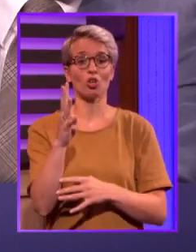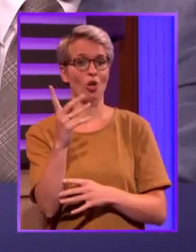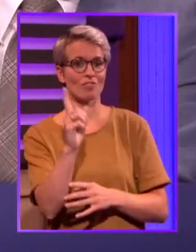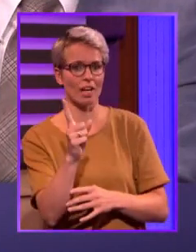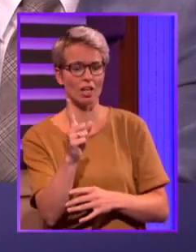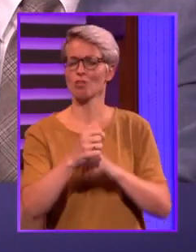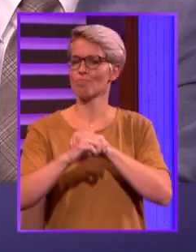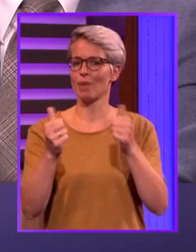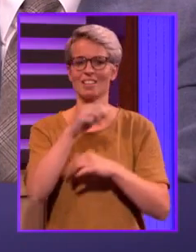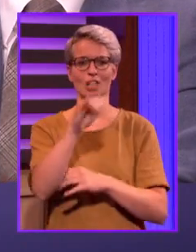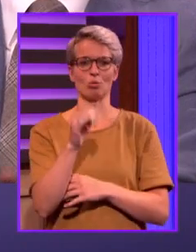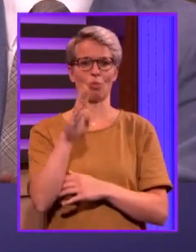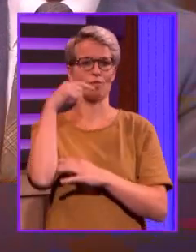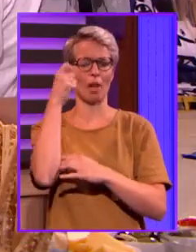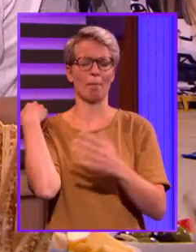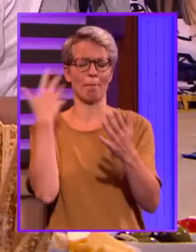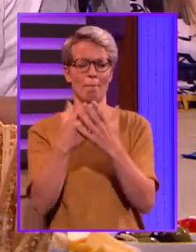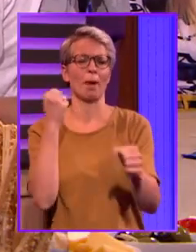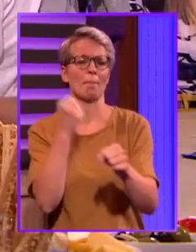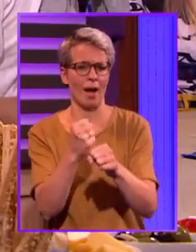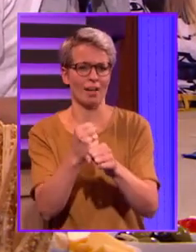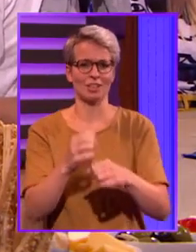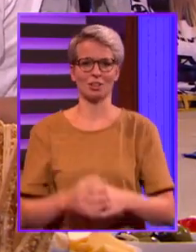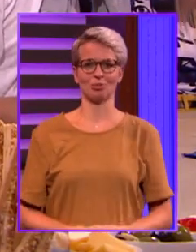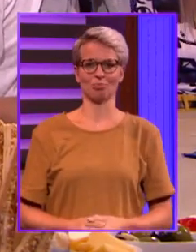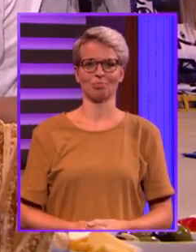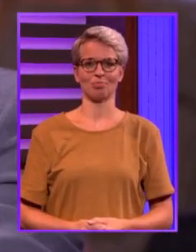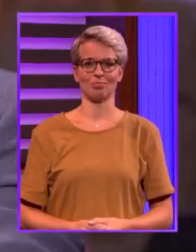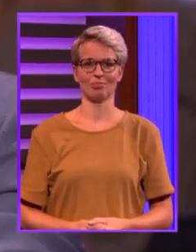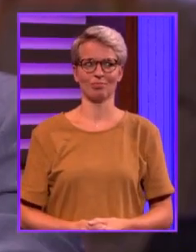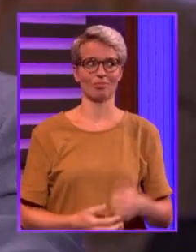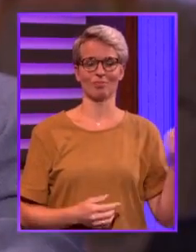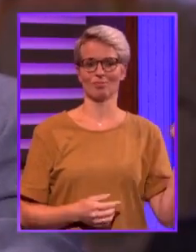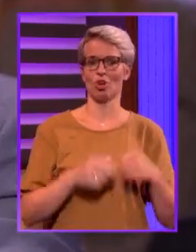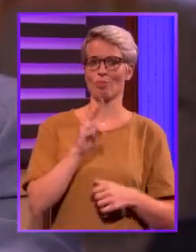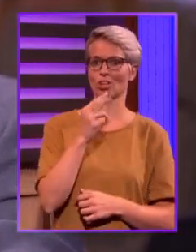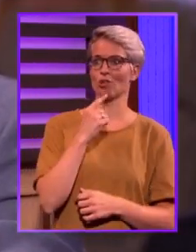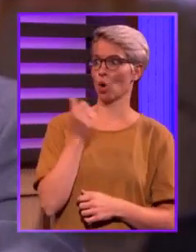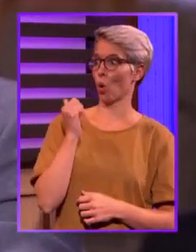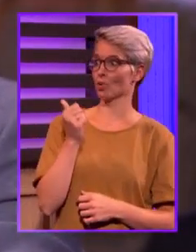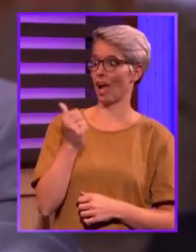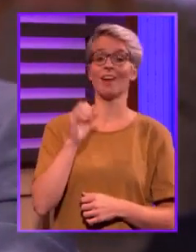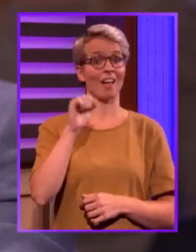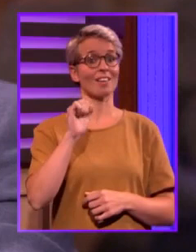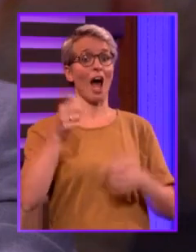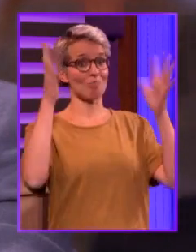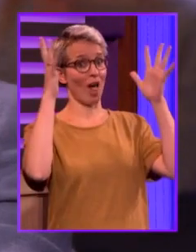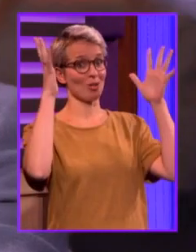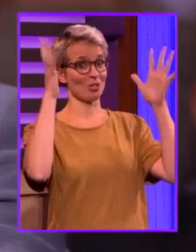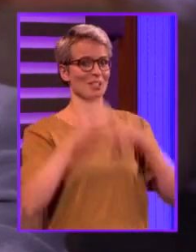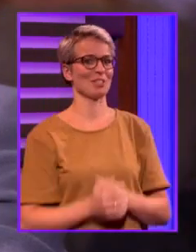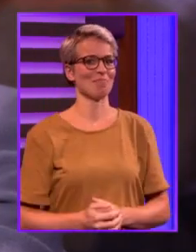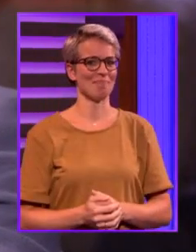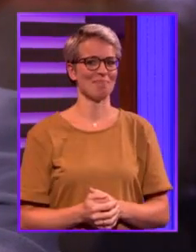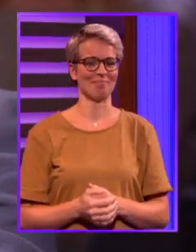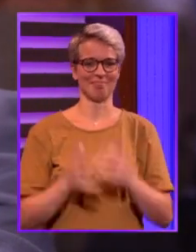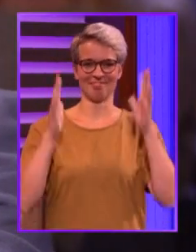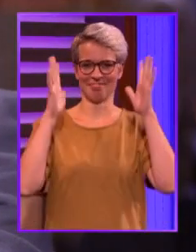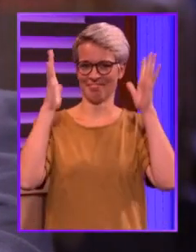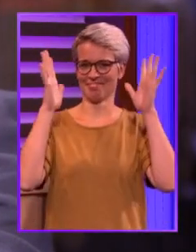James Bond films ooit gemaakt. Ja, vond ik goed, hè? Zo leuk, ja, echt zo supergoed. Mag ik een applausje voor, toch?